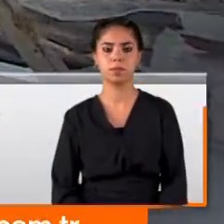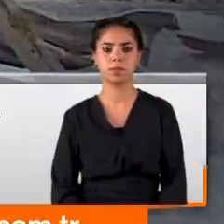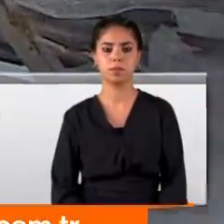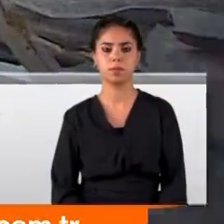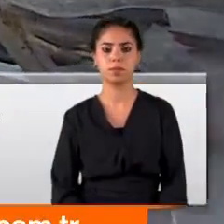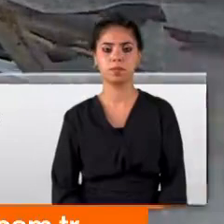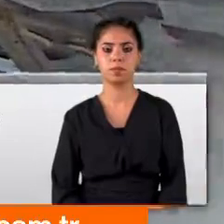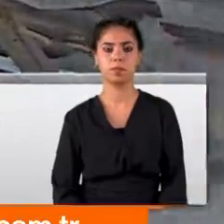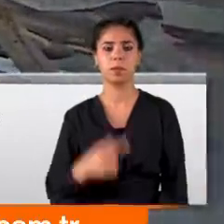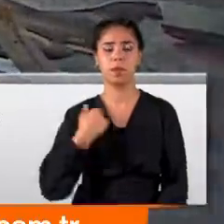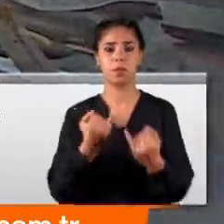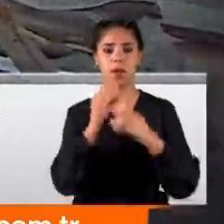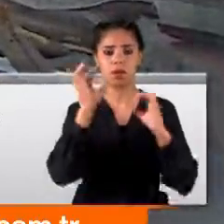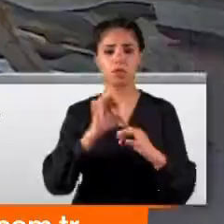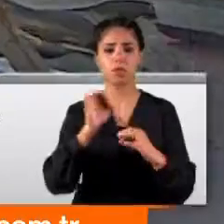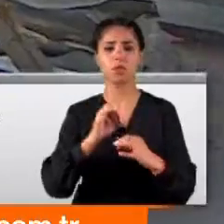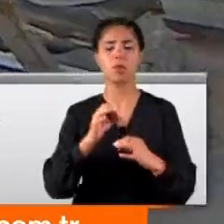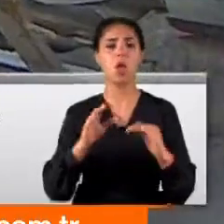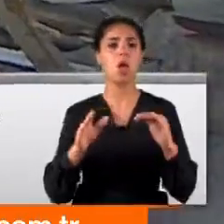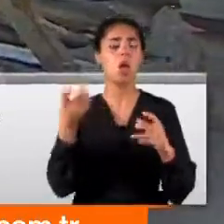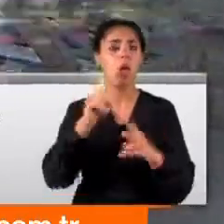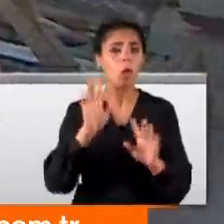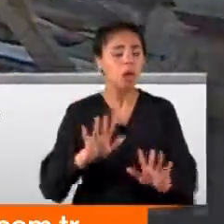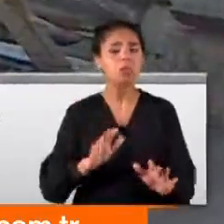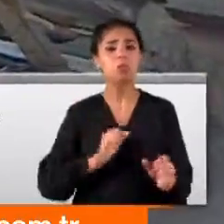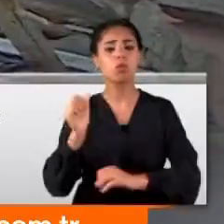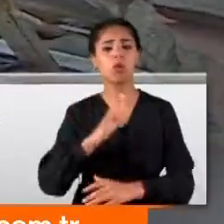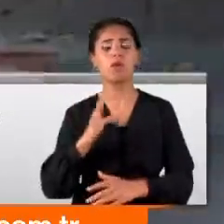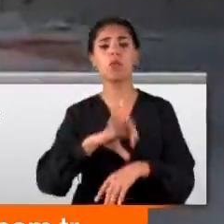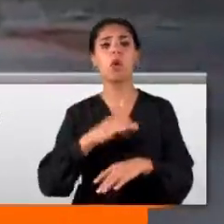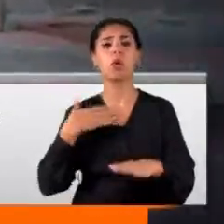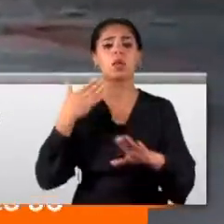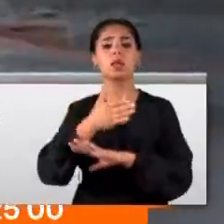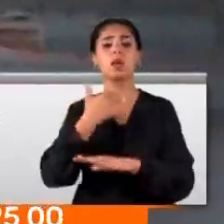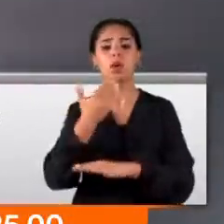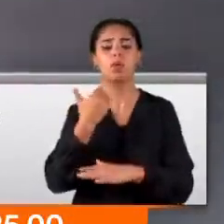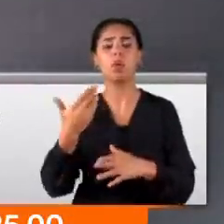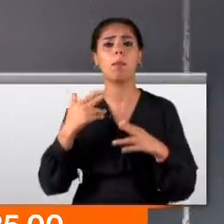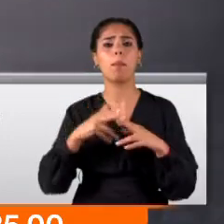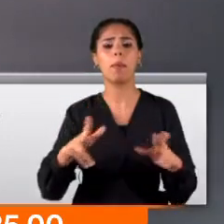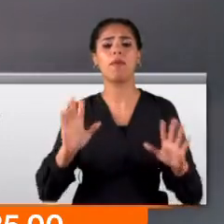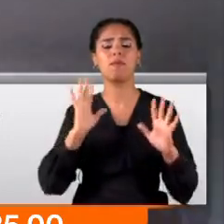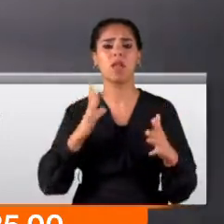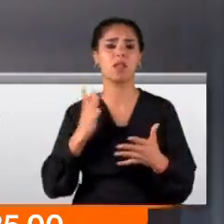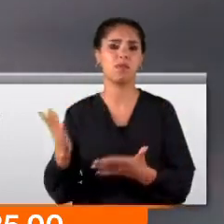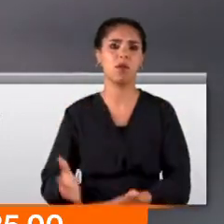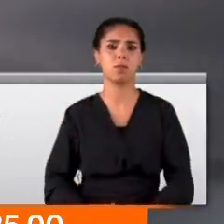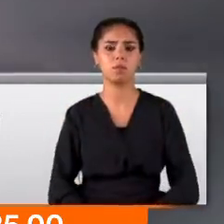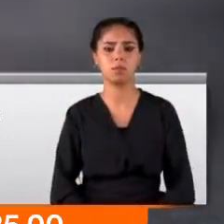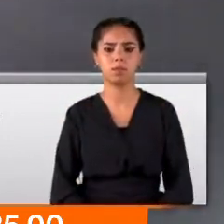Benim kardeşim şu an hani can çekişiyor. Hani doktorlar bizi dahi içeri almıyor. Çok kırıkları var.